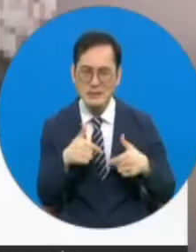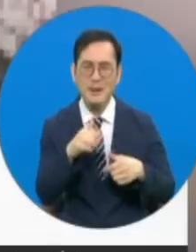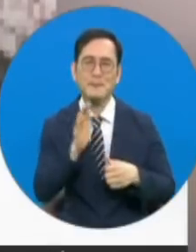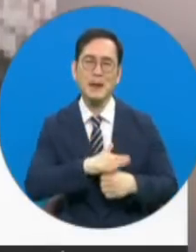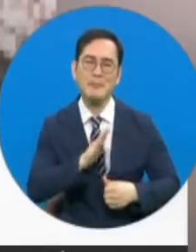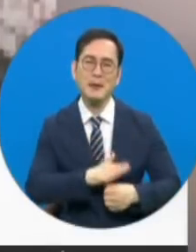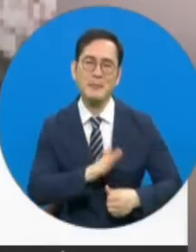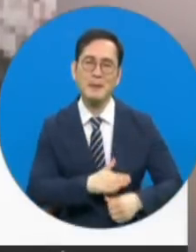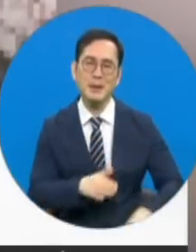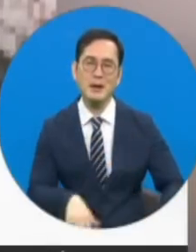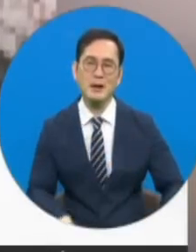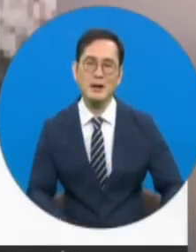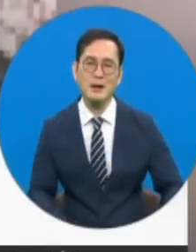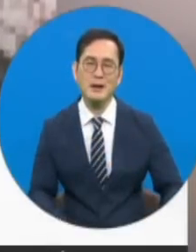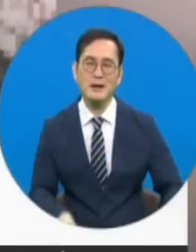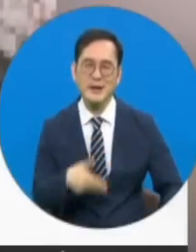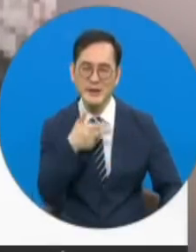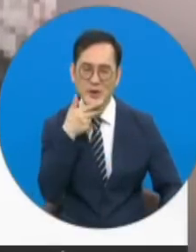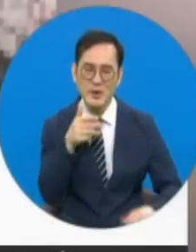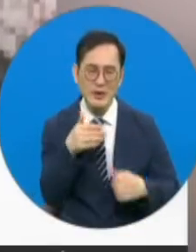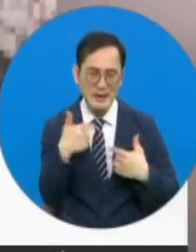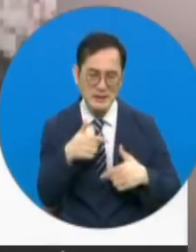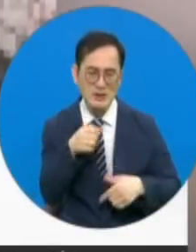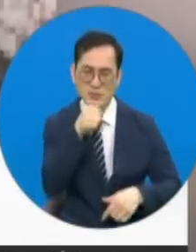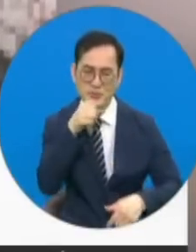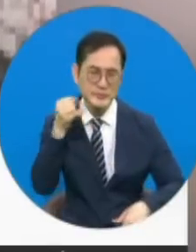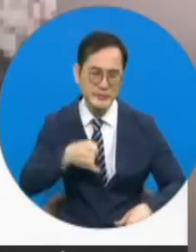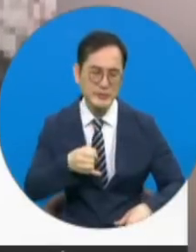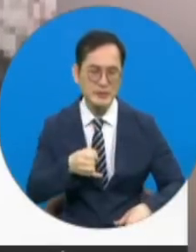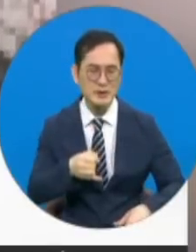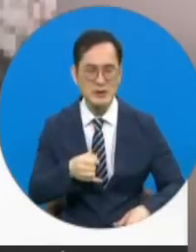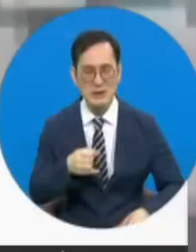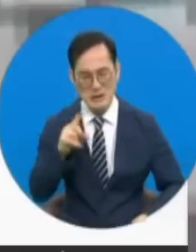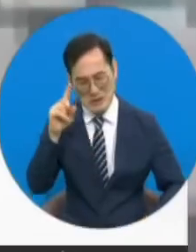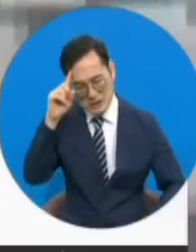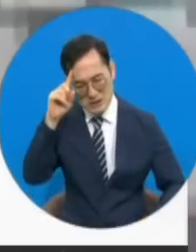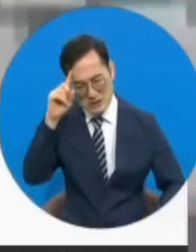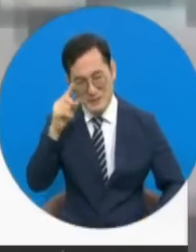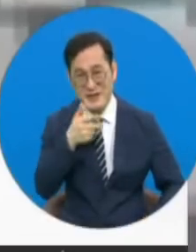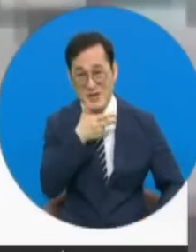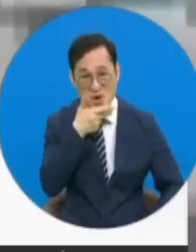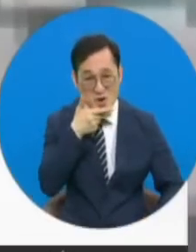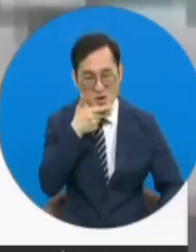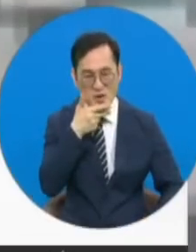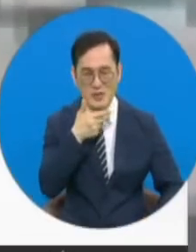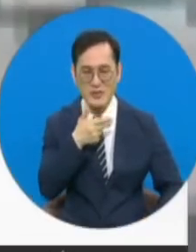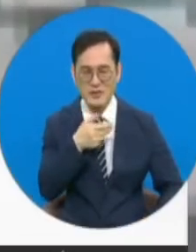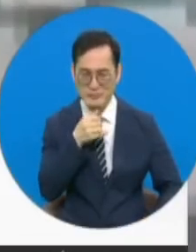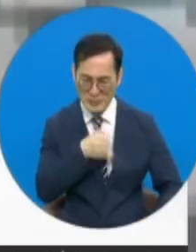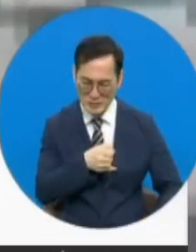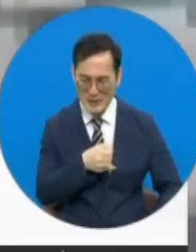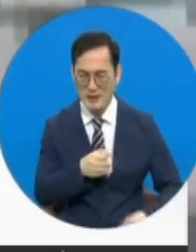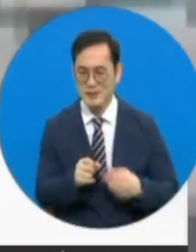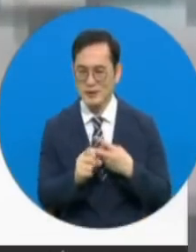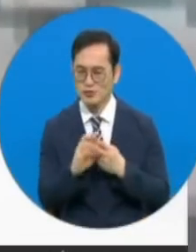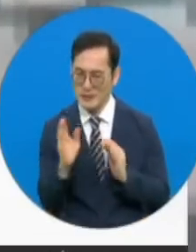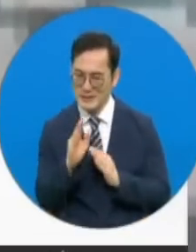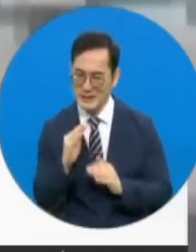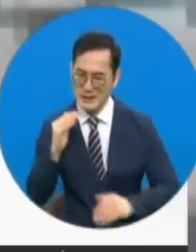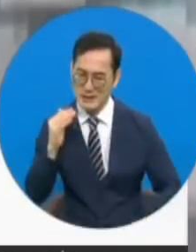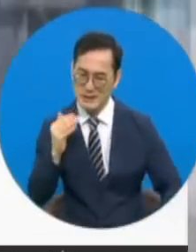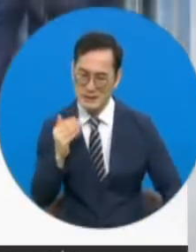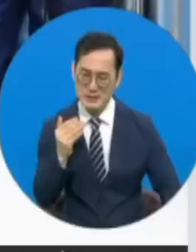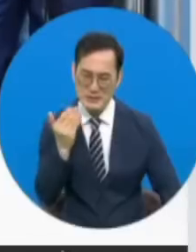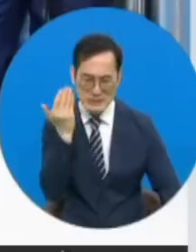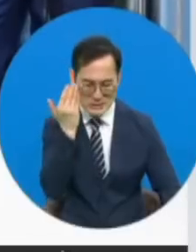시험에서 떨어질 때 이제 본인을 생각하고 있는 거예요 그러니까 이제 정신적으로 이제 연결고리가 이렇게 쭉 있는 거죠 그렇지만 본인의 어떤